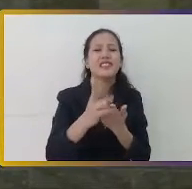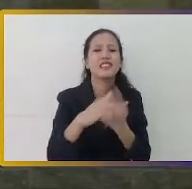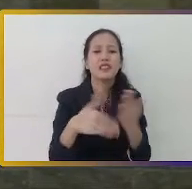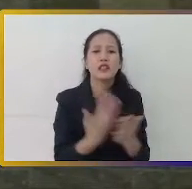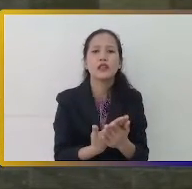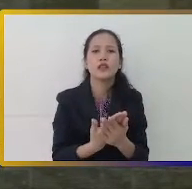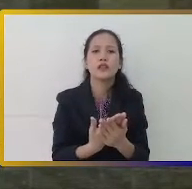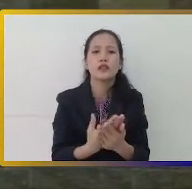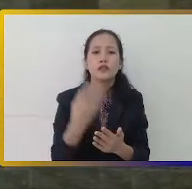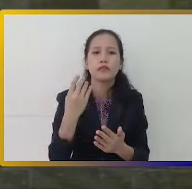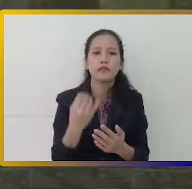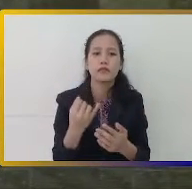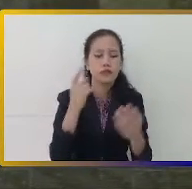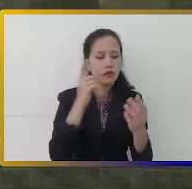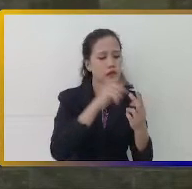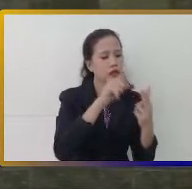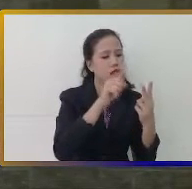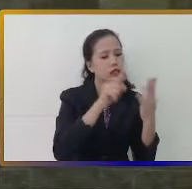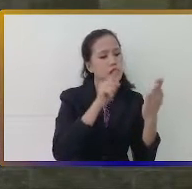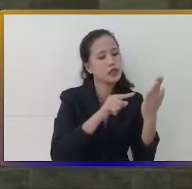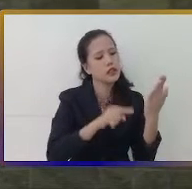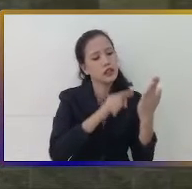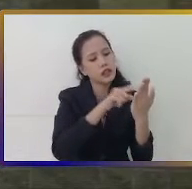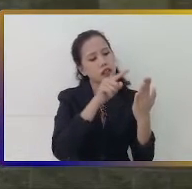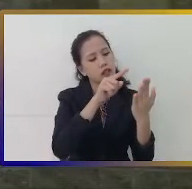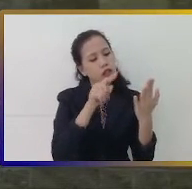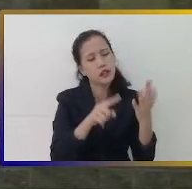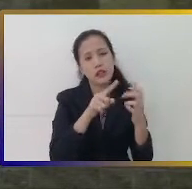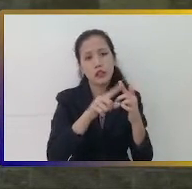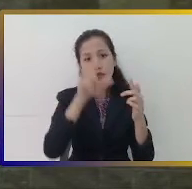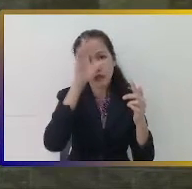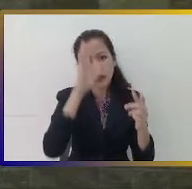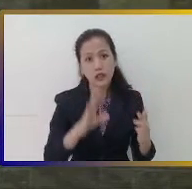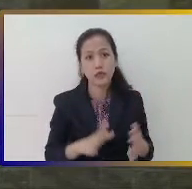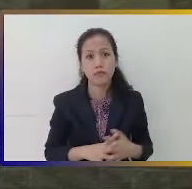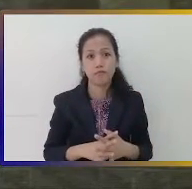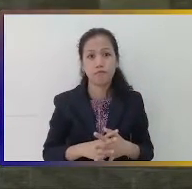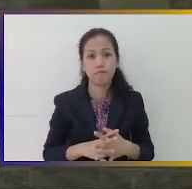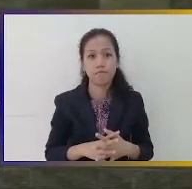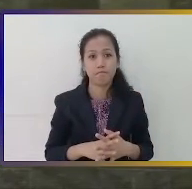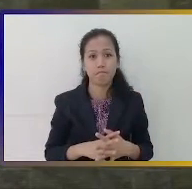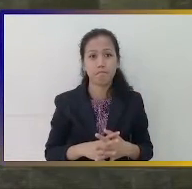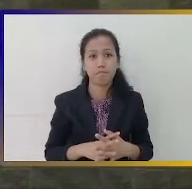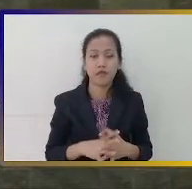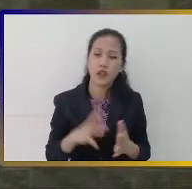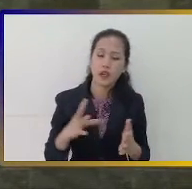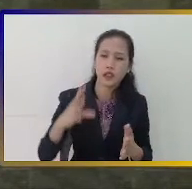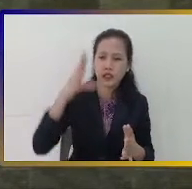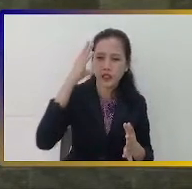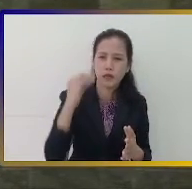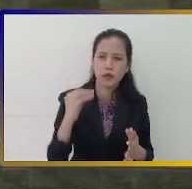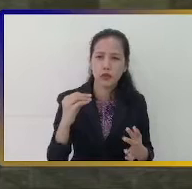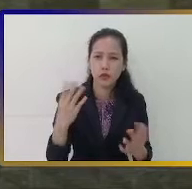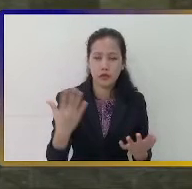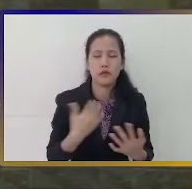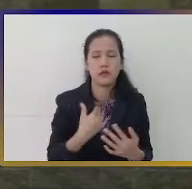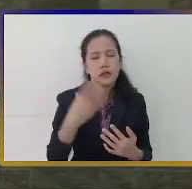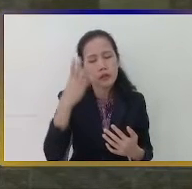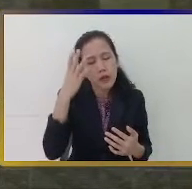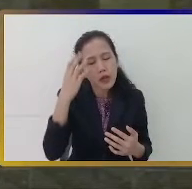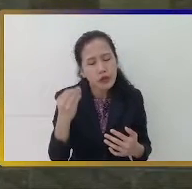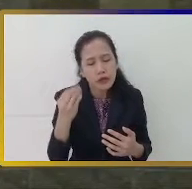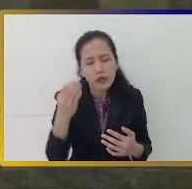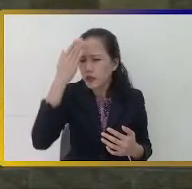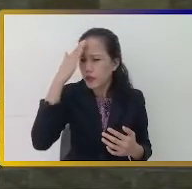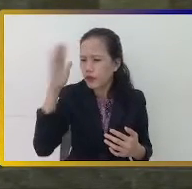iniisa-isa ko na po ngayon, Panginoon, matutulog po ako ngayon. Hindi po ako conscious. So hindi ko po alam ang tibok ng puso ko. Hindi ko po alam ang